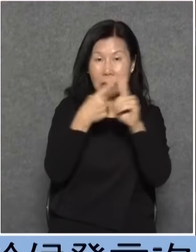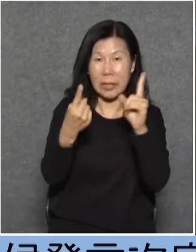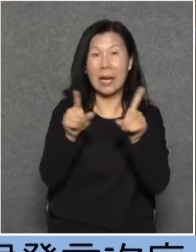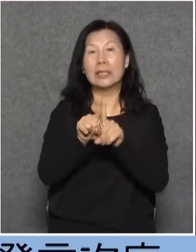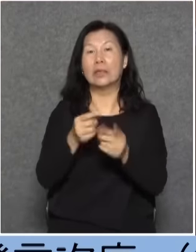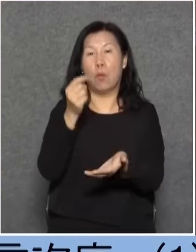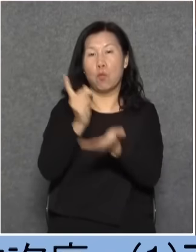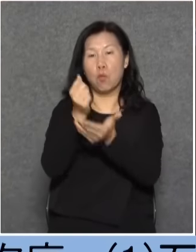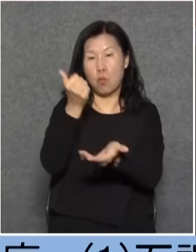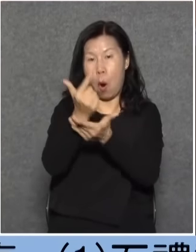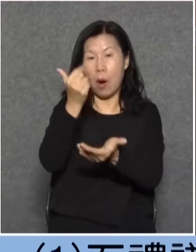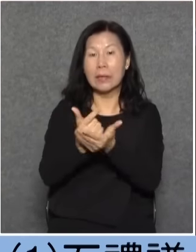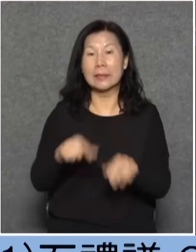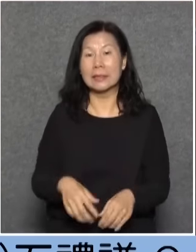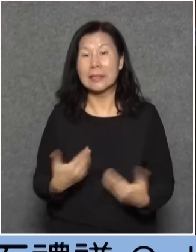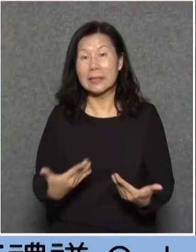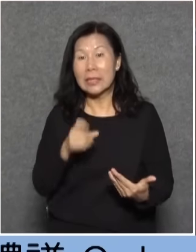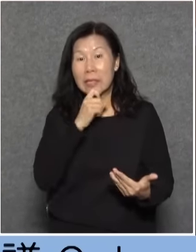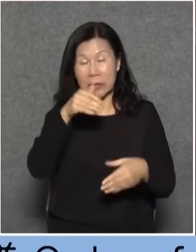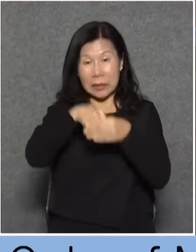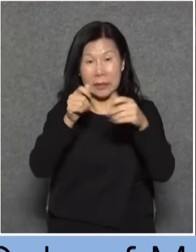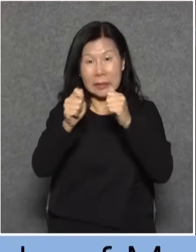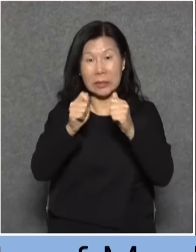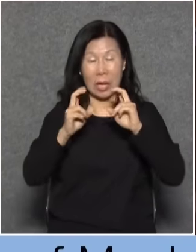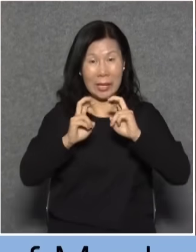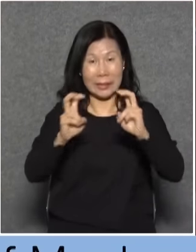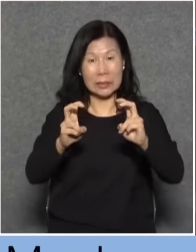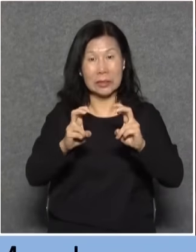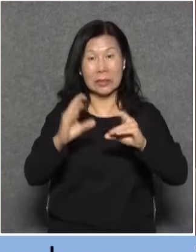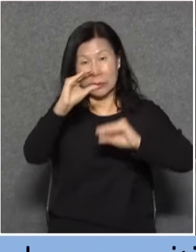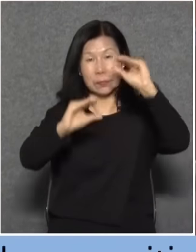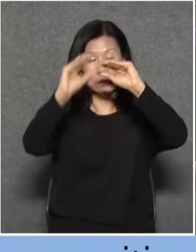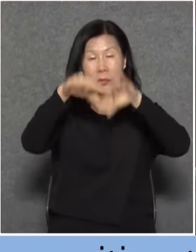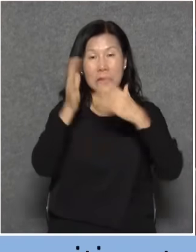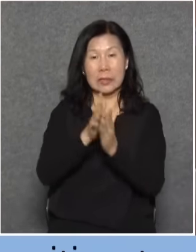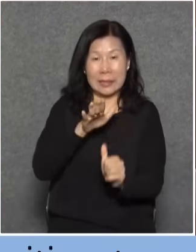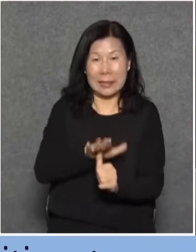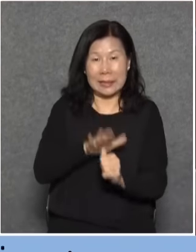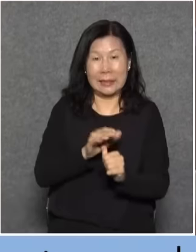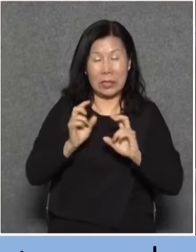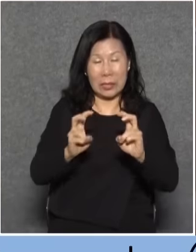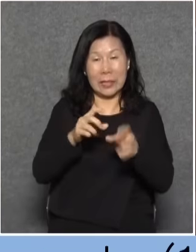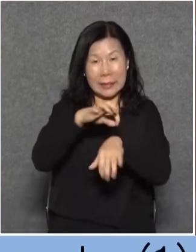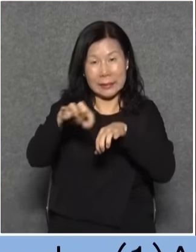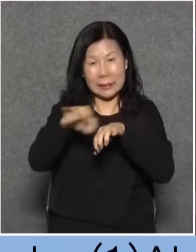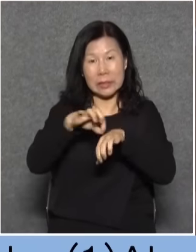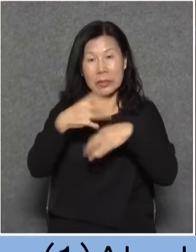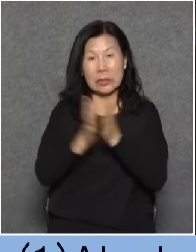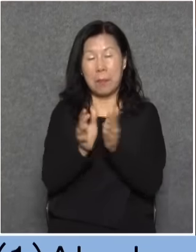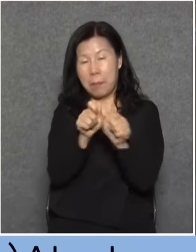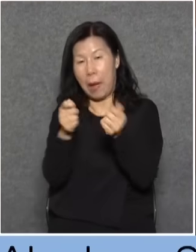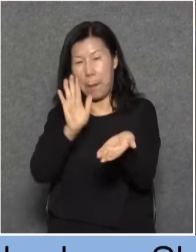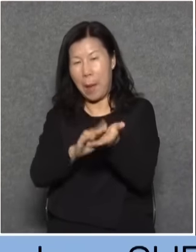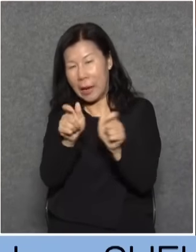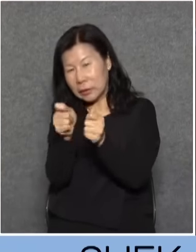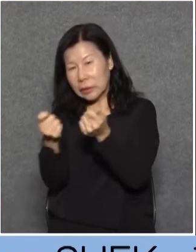啊。政府持股76%的港铁大搞地产业务，压缩列车服务成本，导致频频故障。这些都